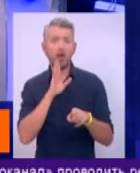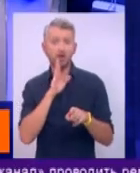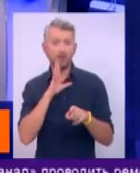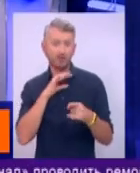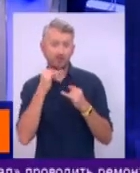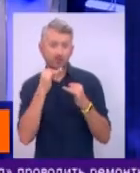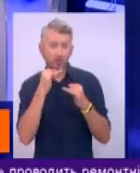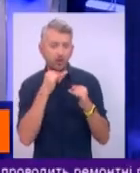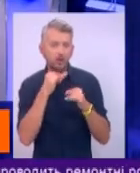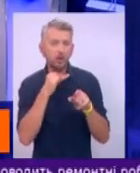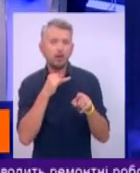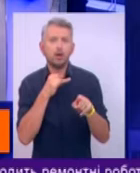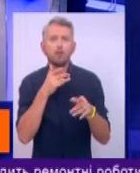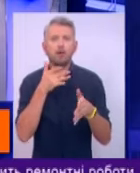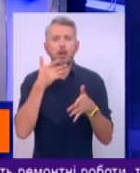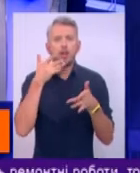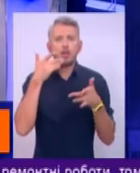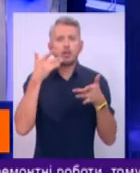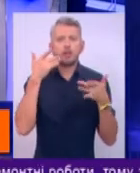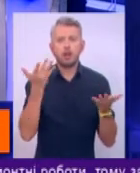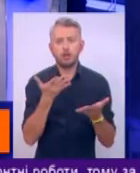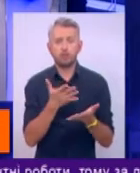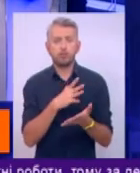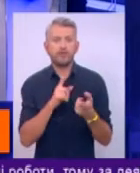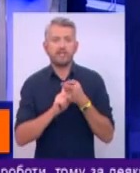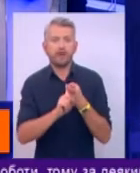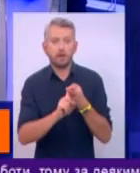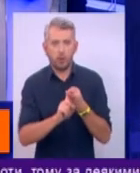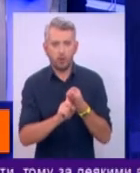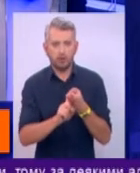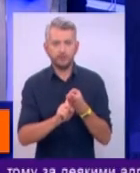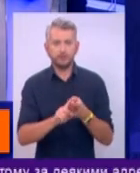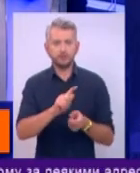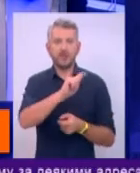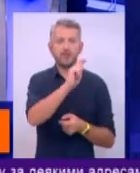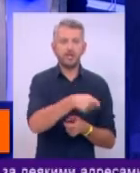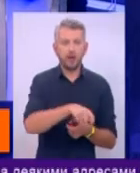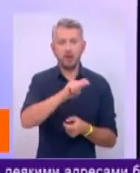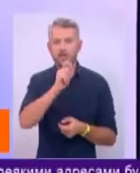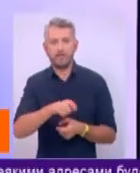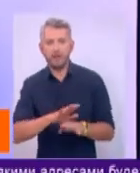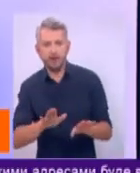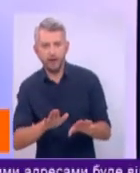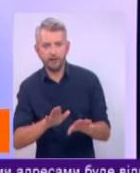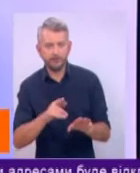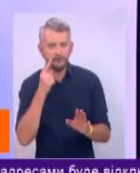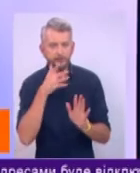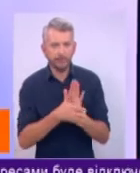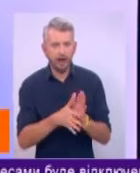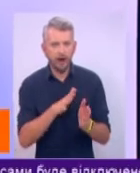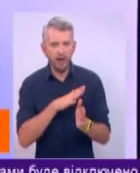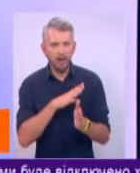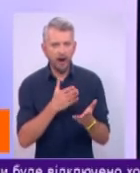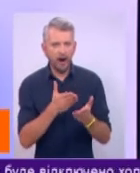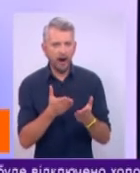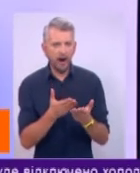дівчина, і йому стало легше, тому що був зв'язок війна і не війна. Розумієте, просто була певна